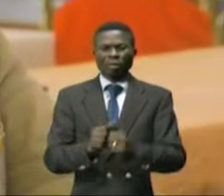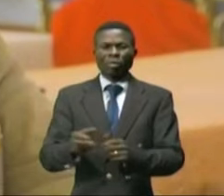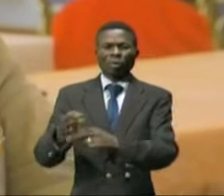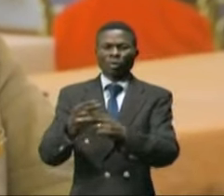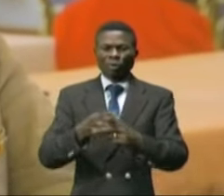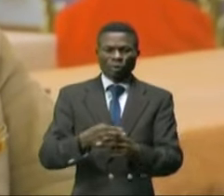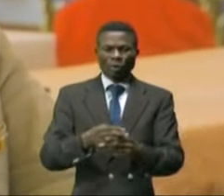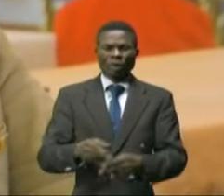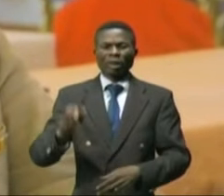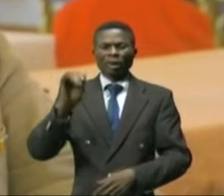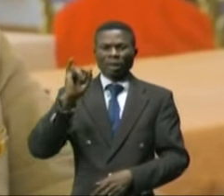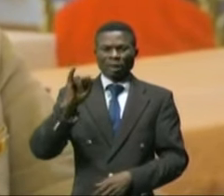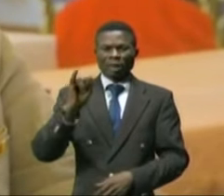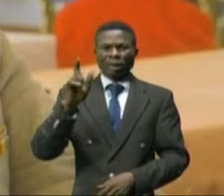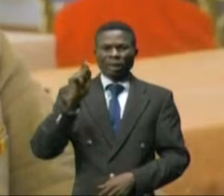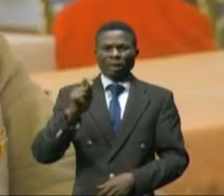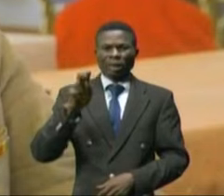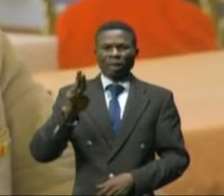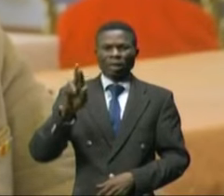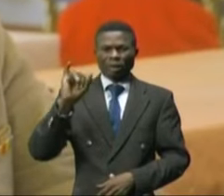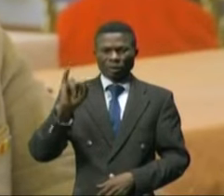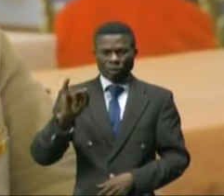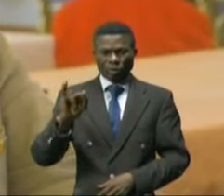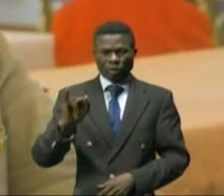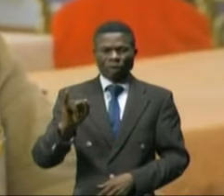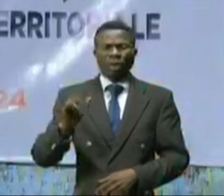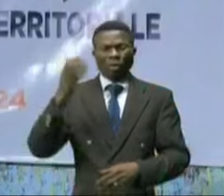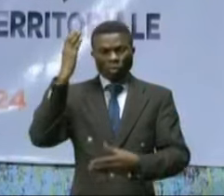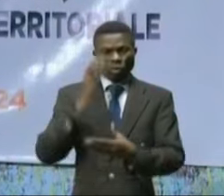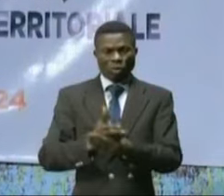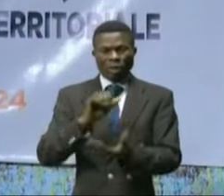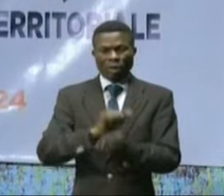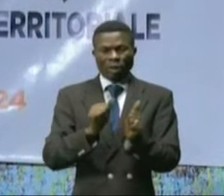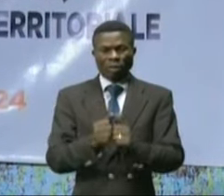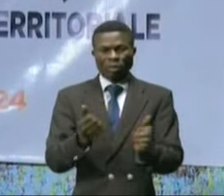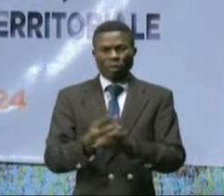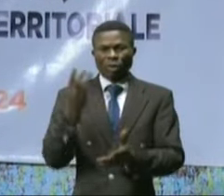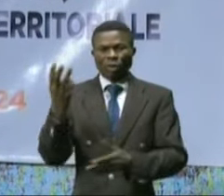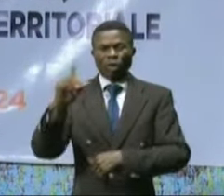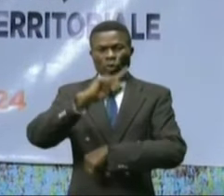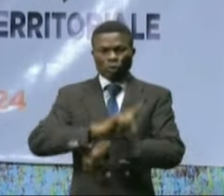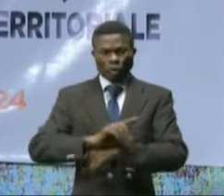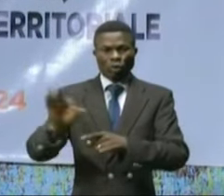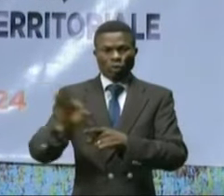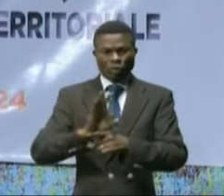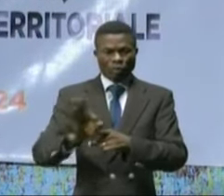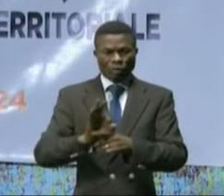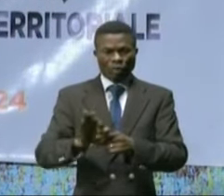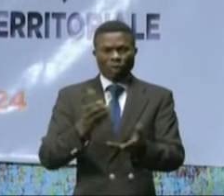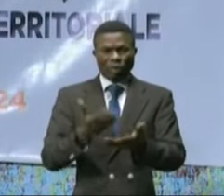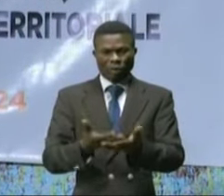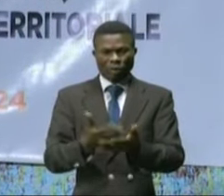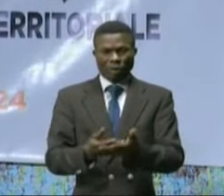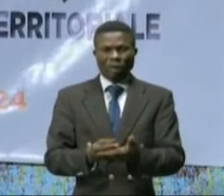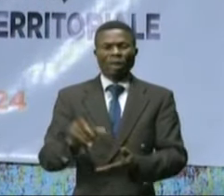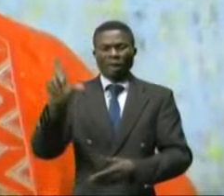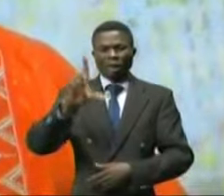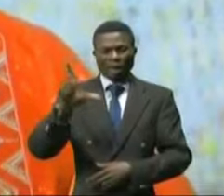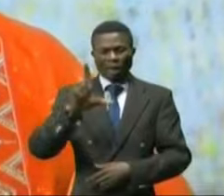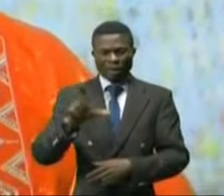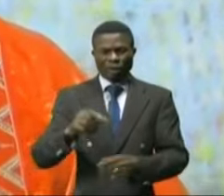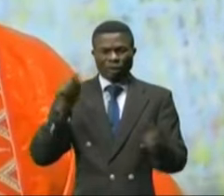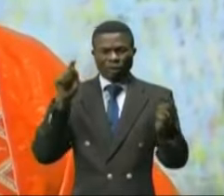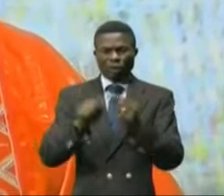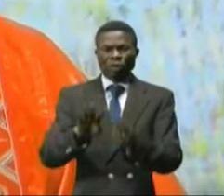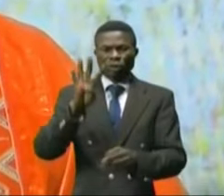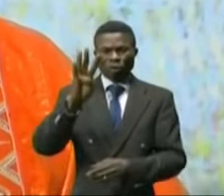en Ituri. En vue d'endiguer ces mal, un atelier de 3 jours allant du mardi 27 au jeudi 29 février